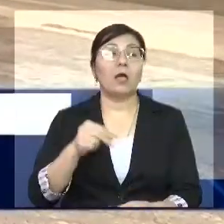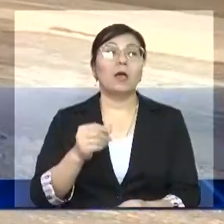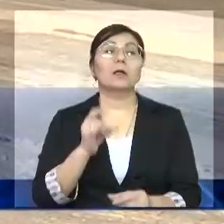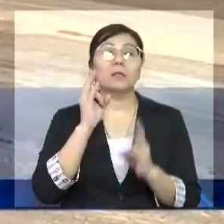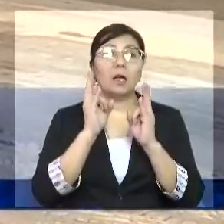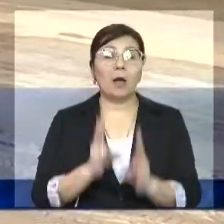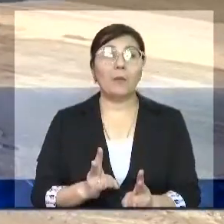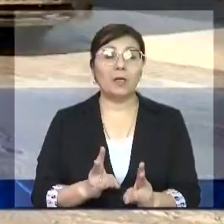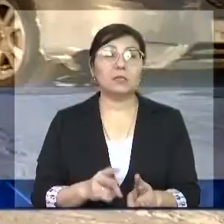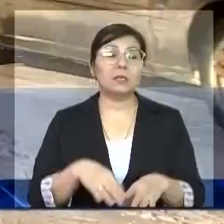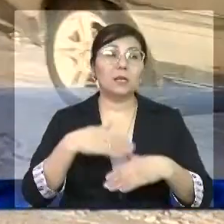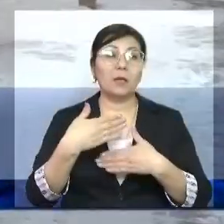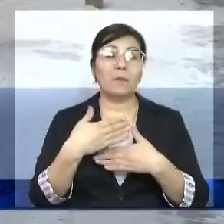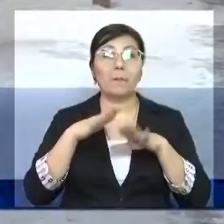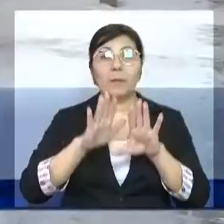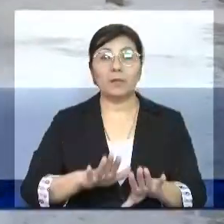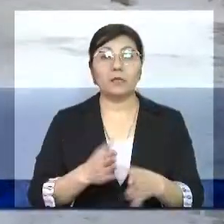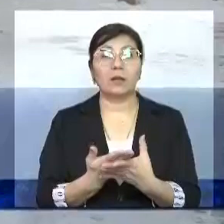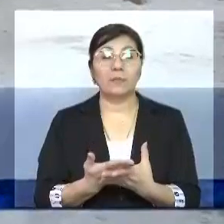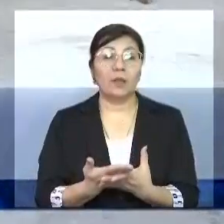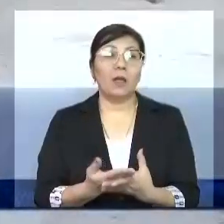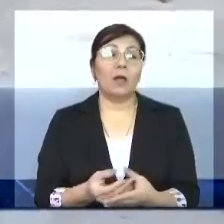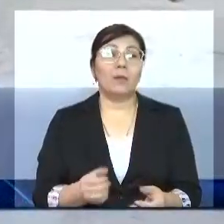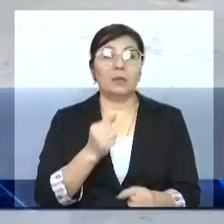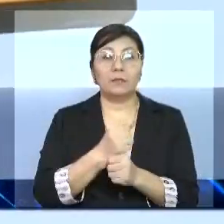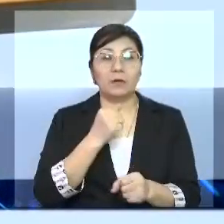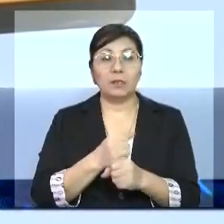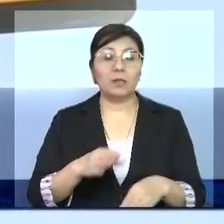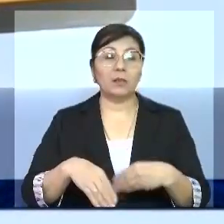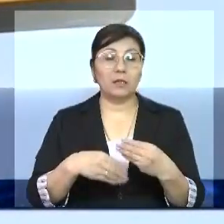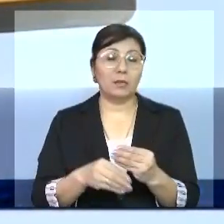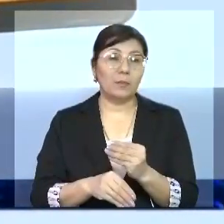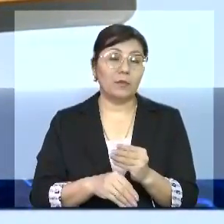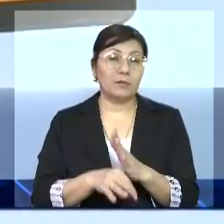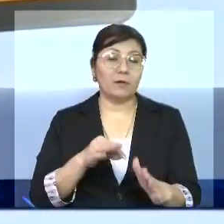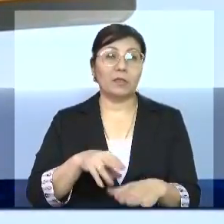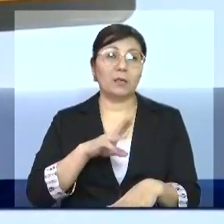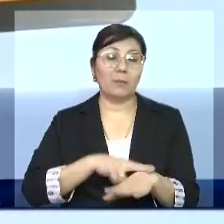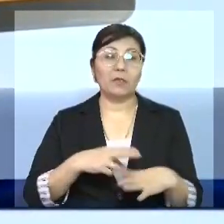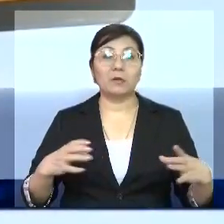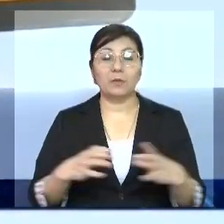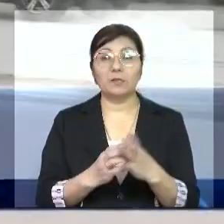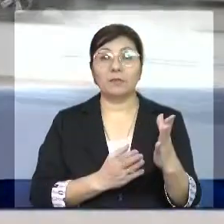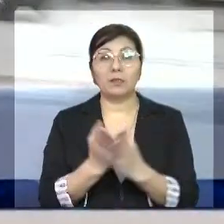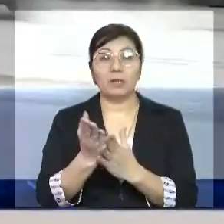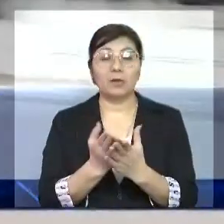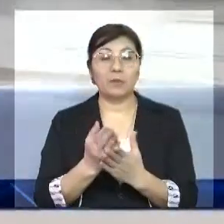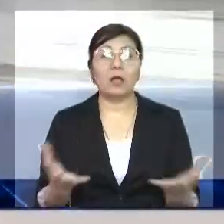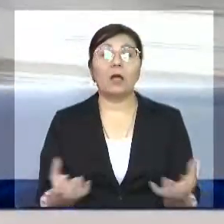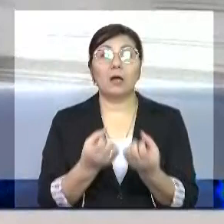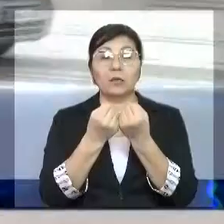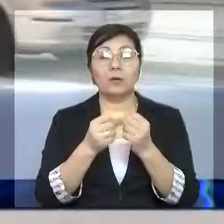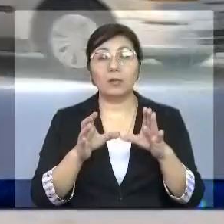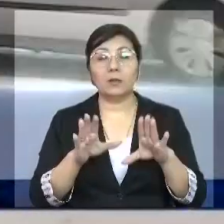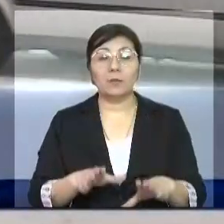и труднопроходимые участки. Предложение по установке было выдвинуто местной полицейской службой. Инициативу правоохранители поддержали